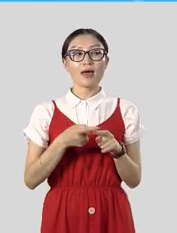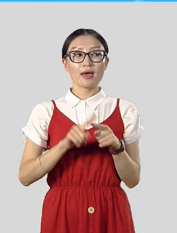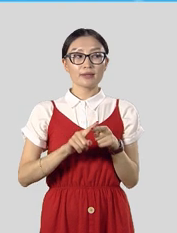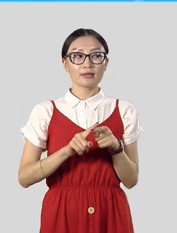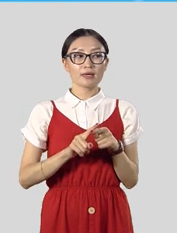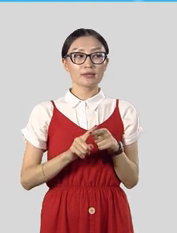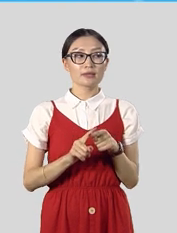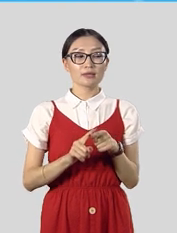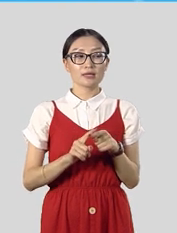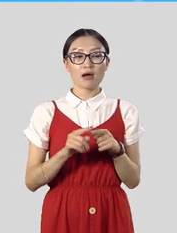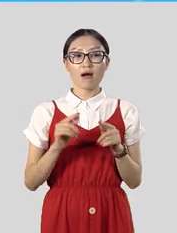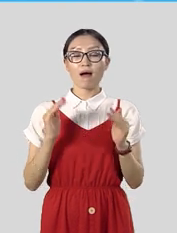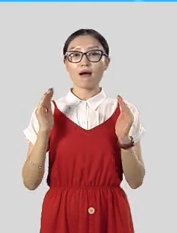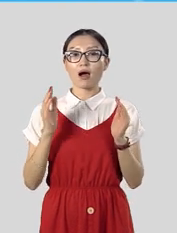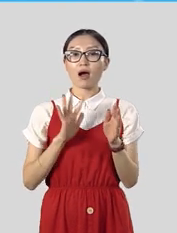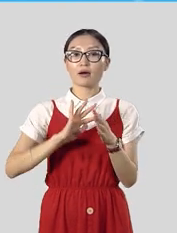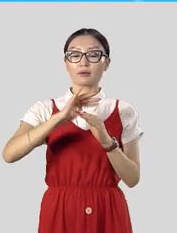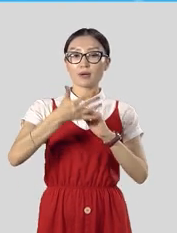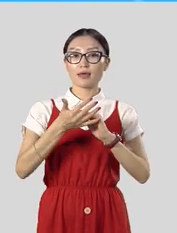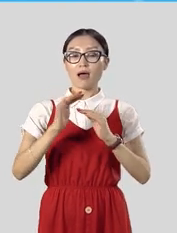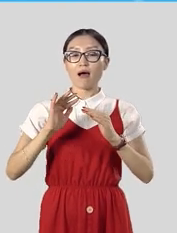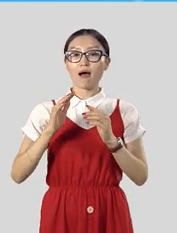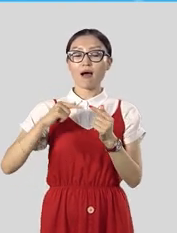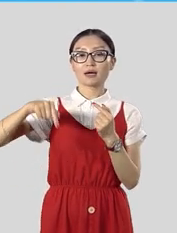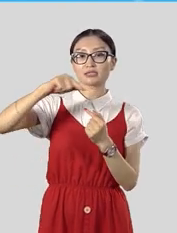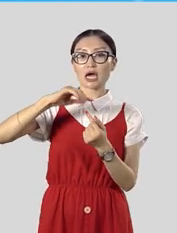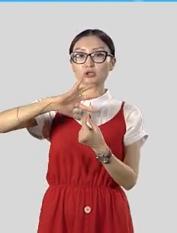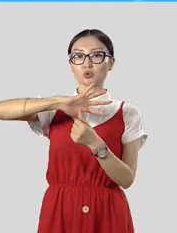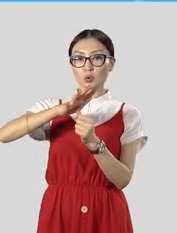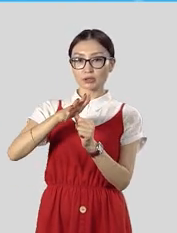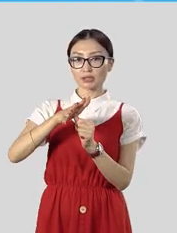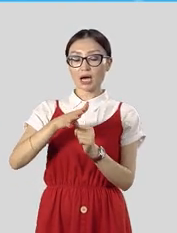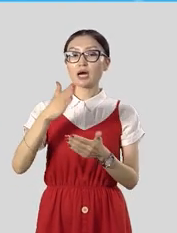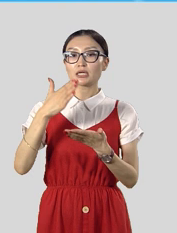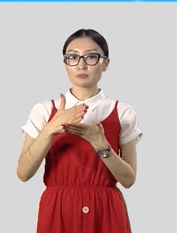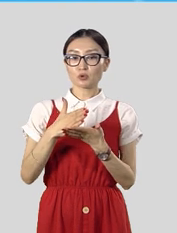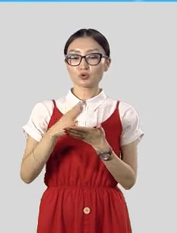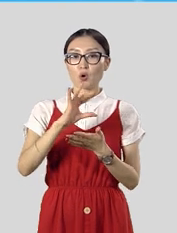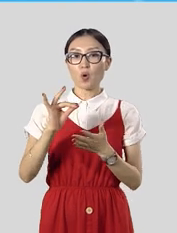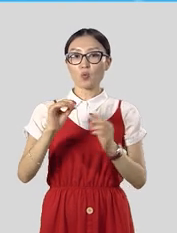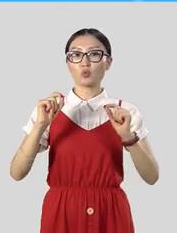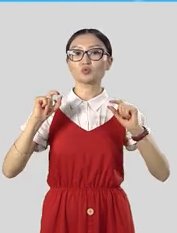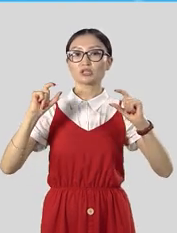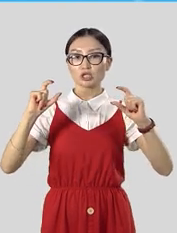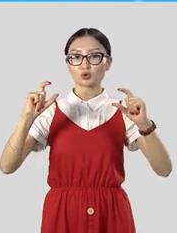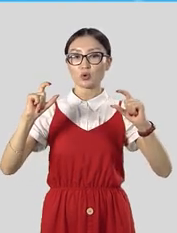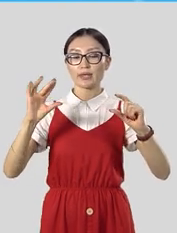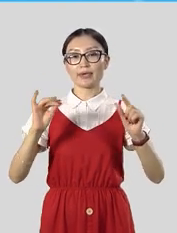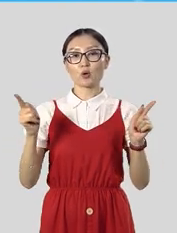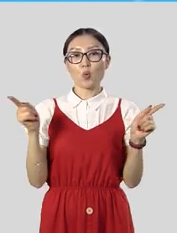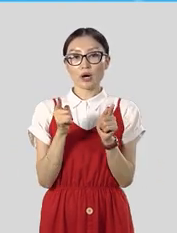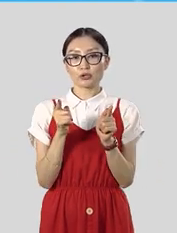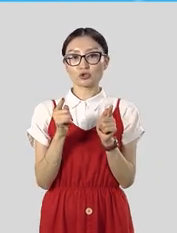канал окаймляет край зонтика. По краю зонтика медузы расположены утолщенные и